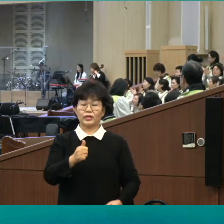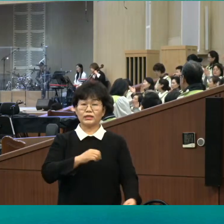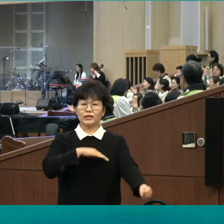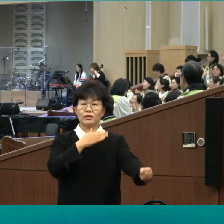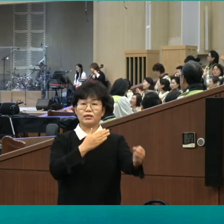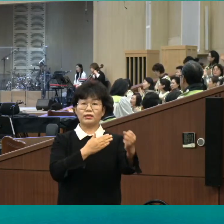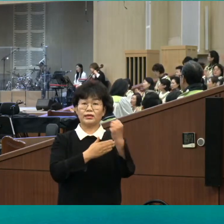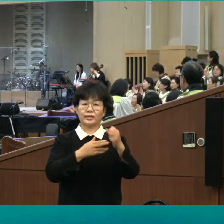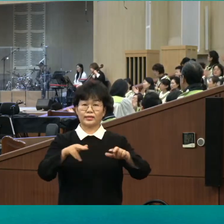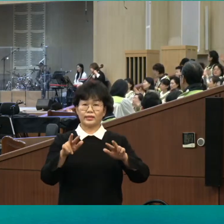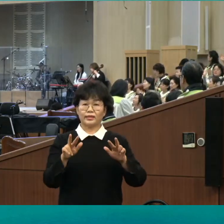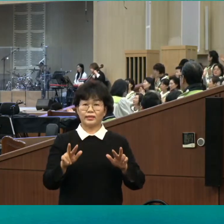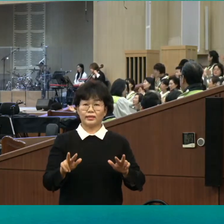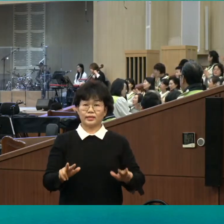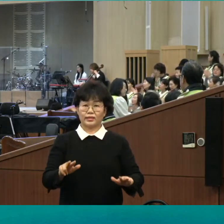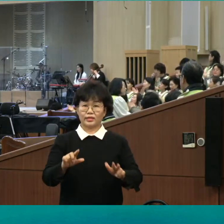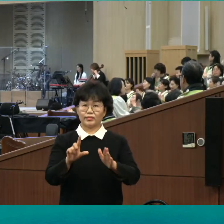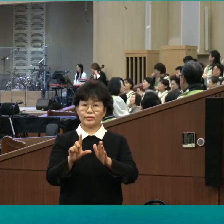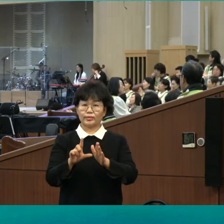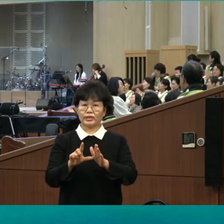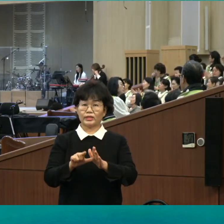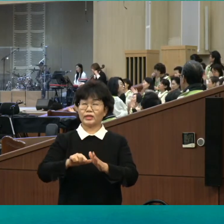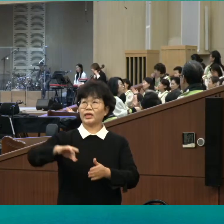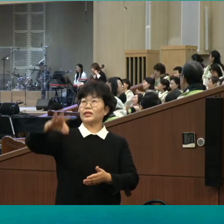주의 능력 지금 이 시간